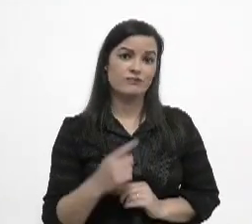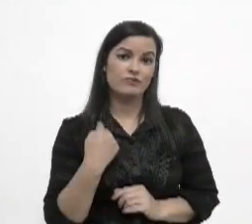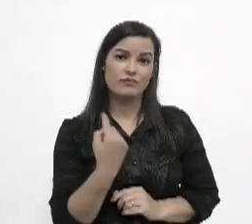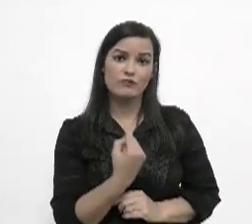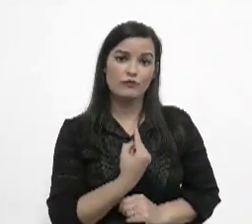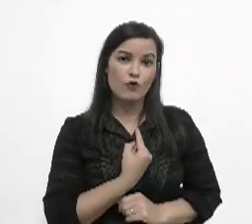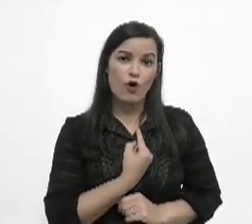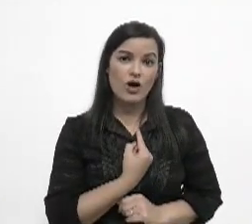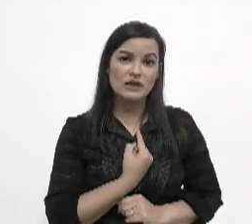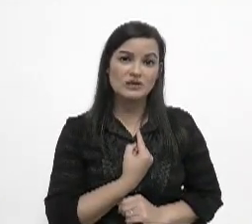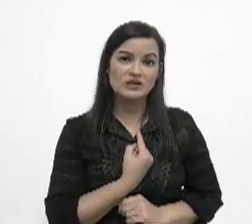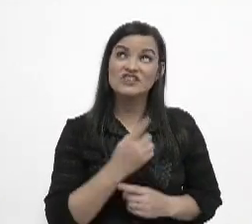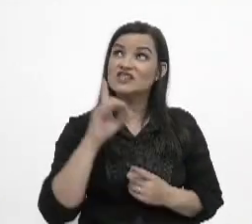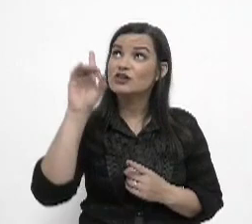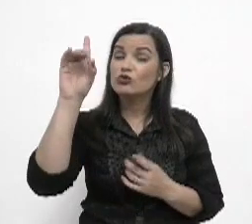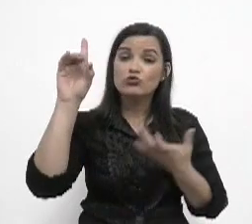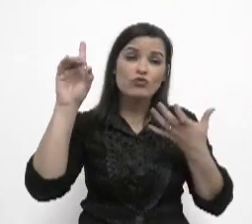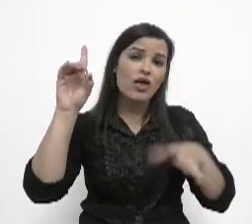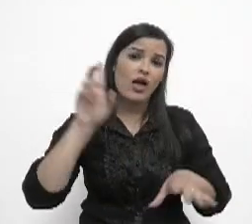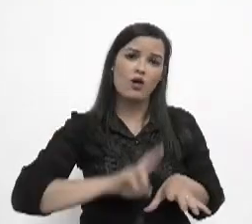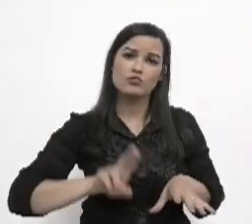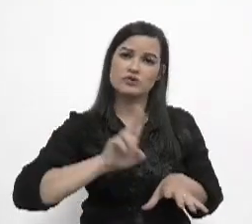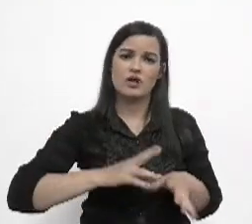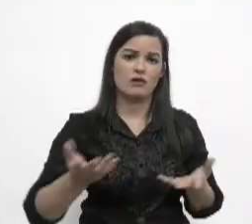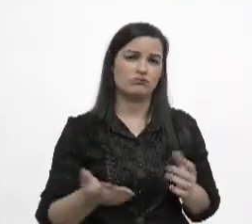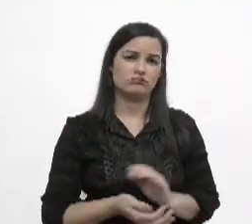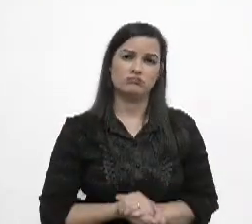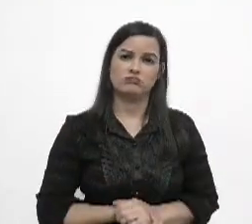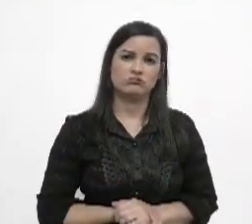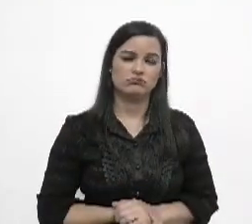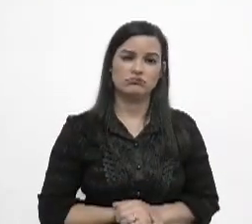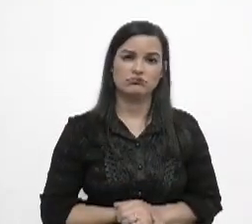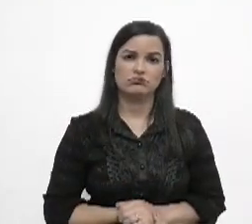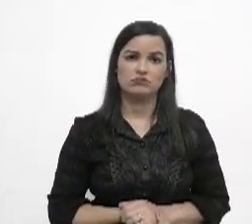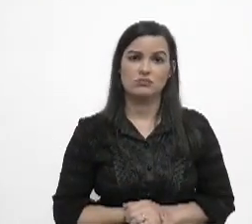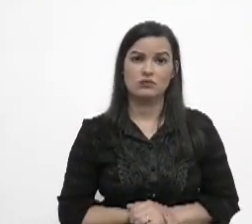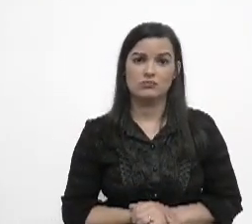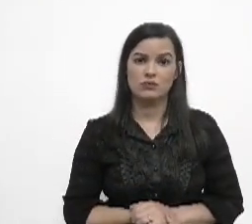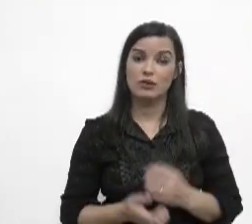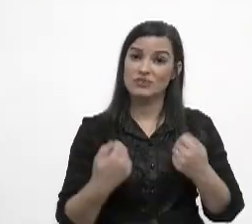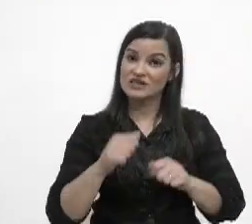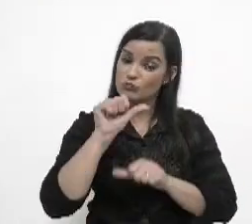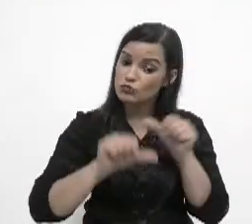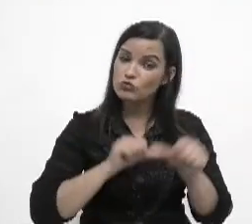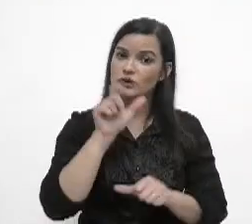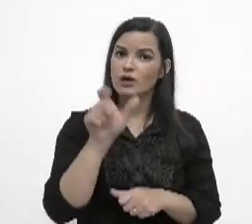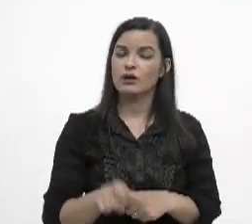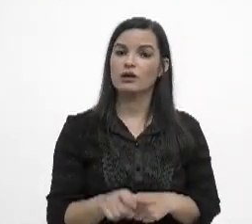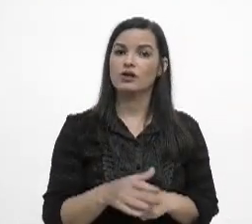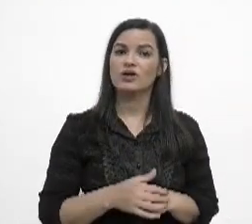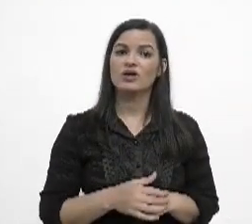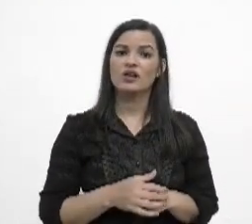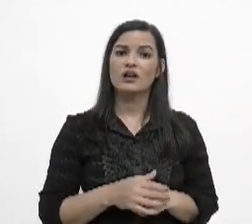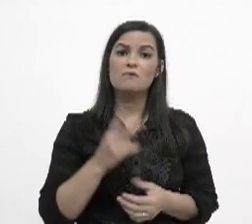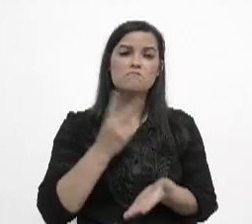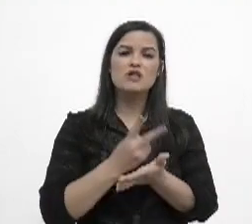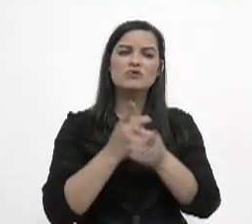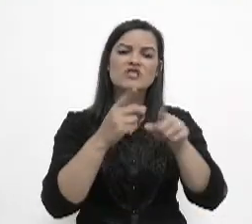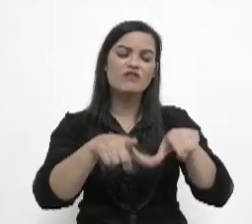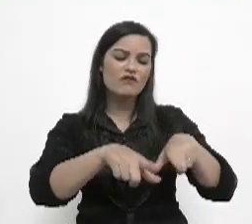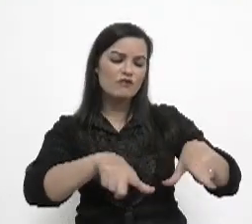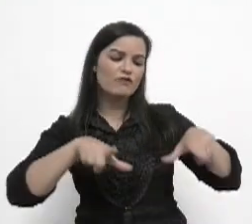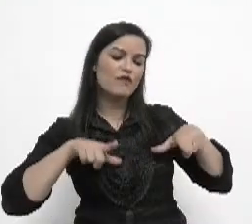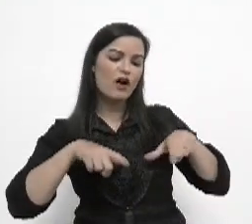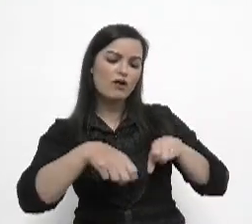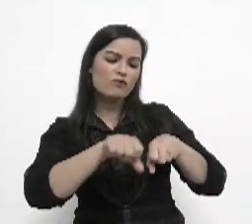seremos utilizados pelo Senhor. 아무리 놀라운 학력을 가지고 있어도 하나님께 쓰임 받지 Por 못합니다. mais que você tenha muitas formações na sua vida, você